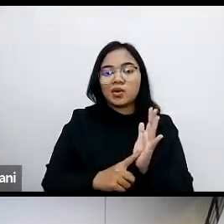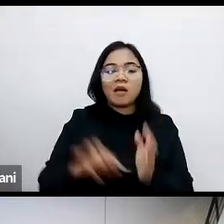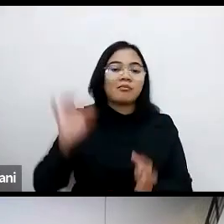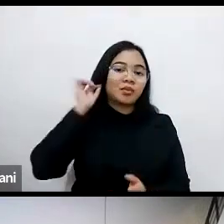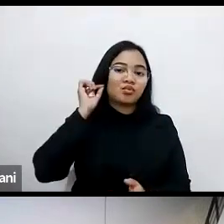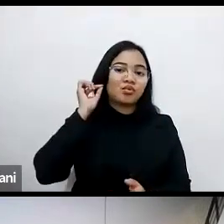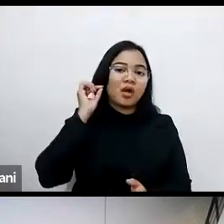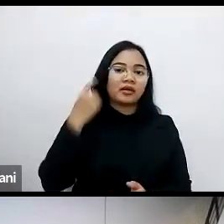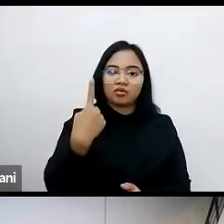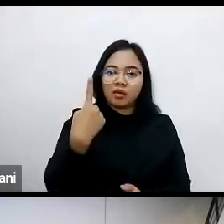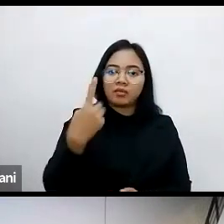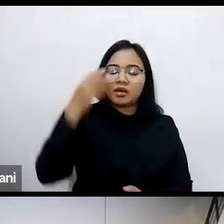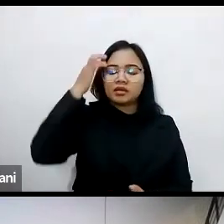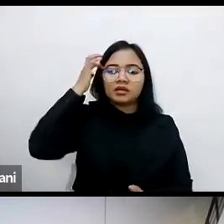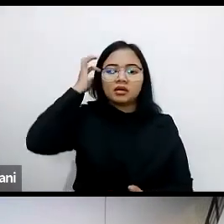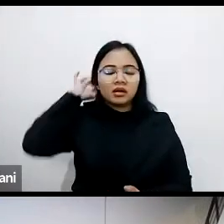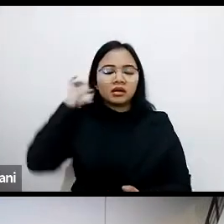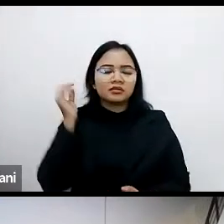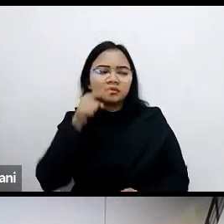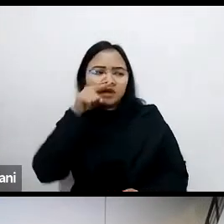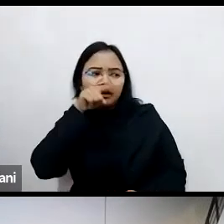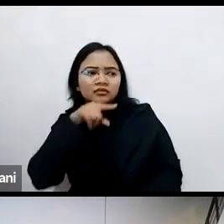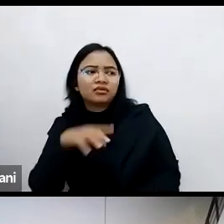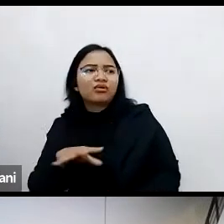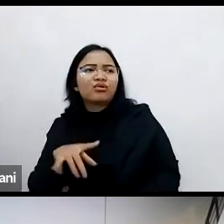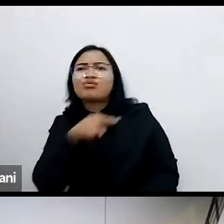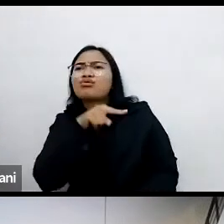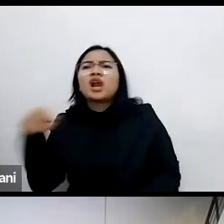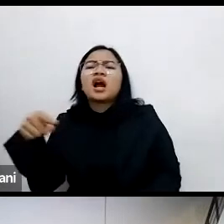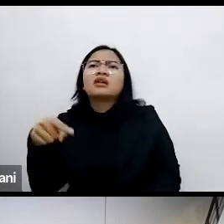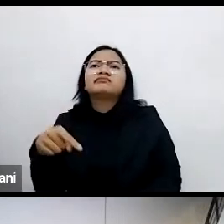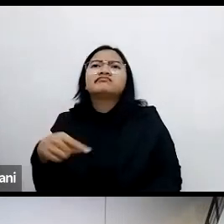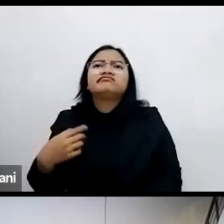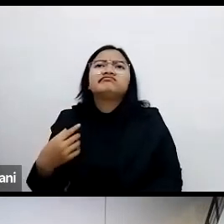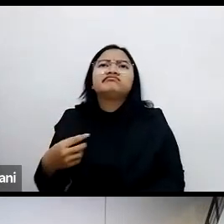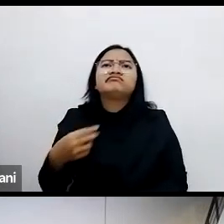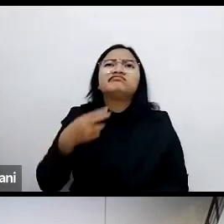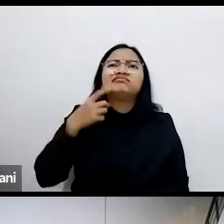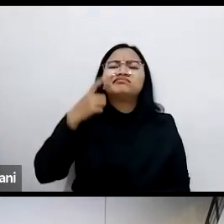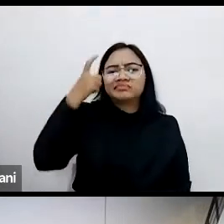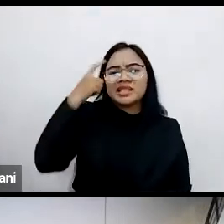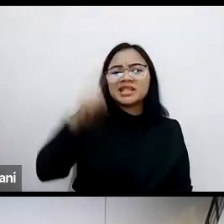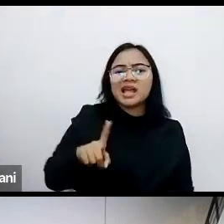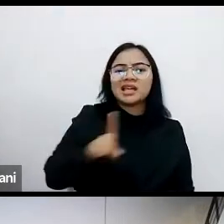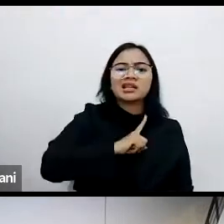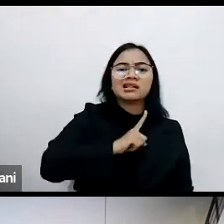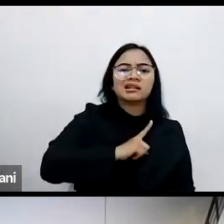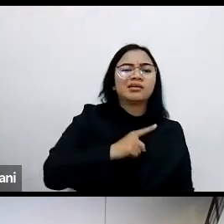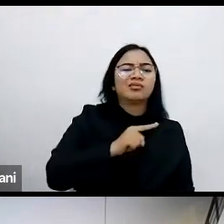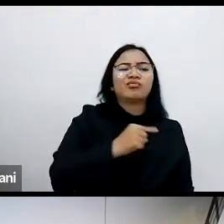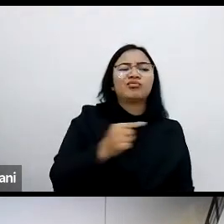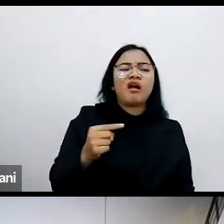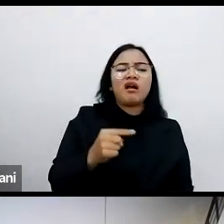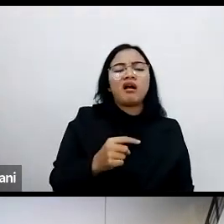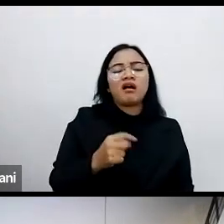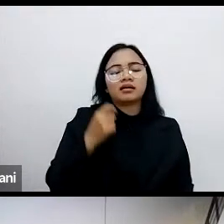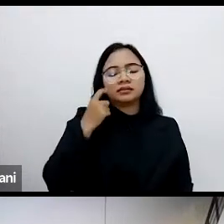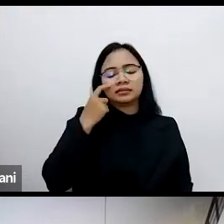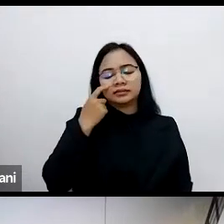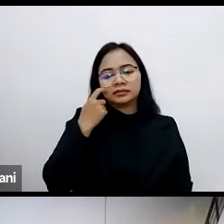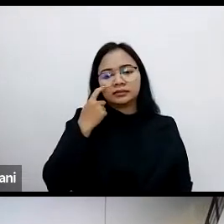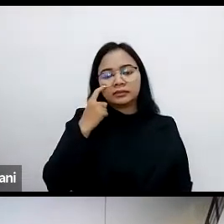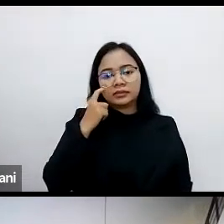menurut penguatan saya minder, terutama dalam mengemukakan pendapat ya, karena memang dugaan saya berasal